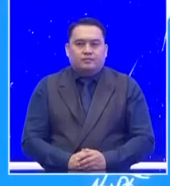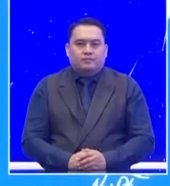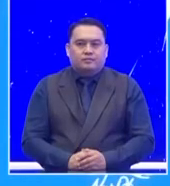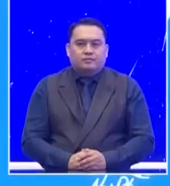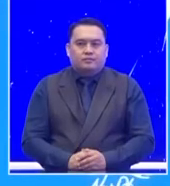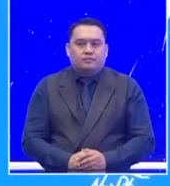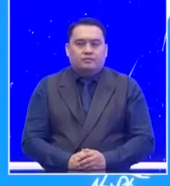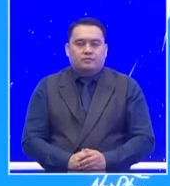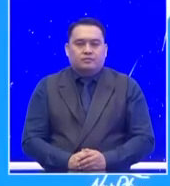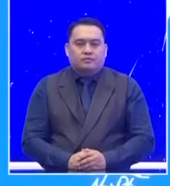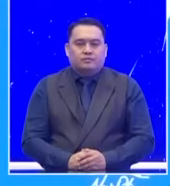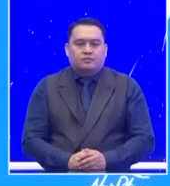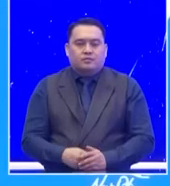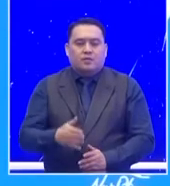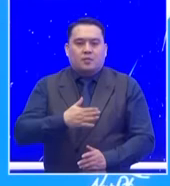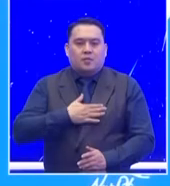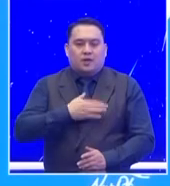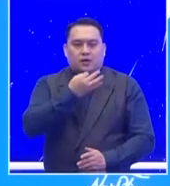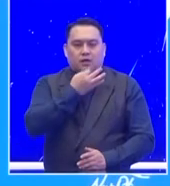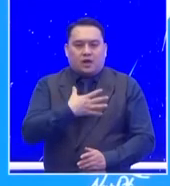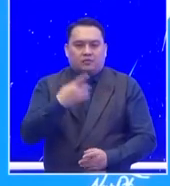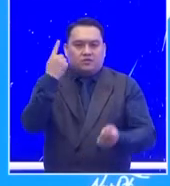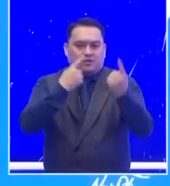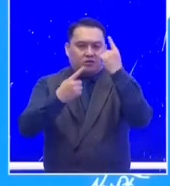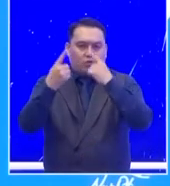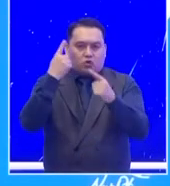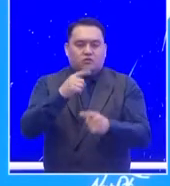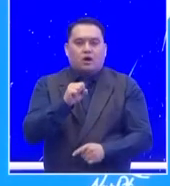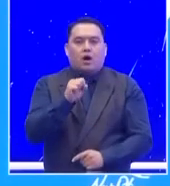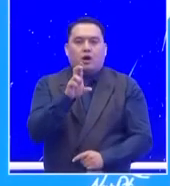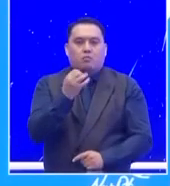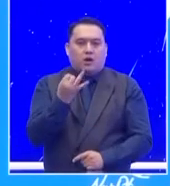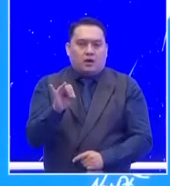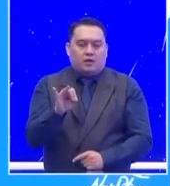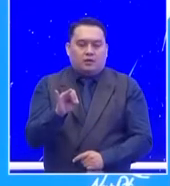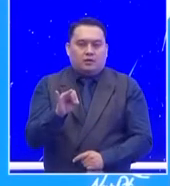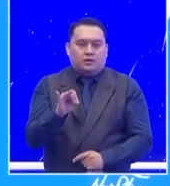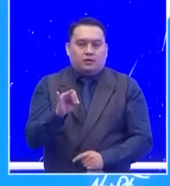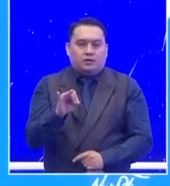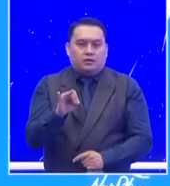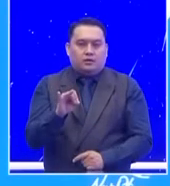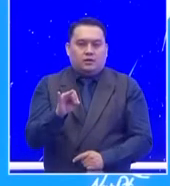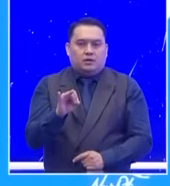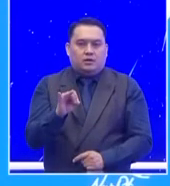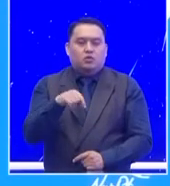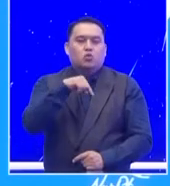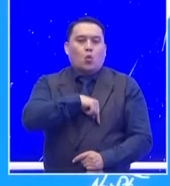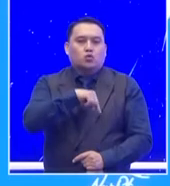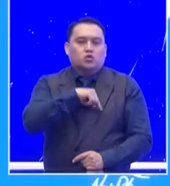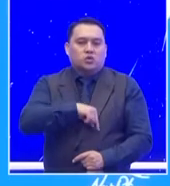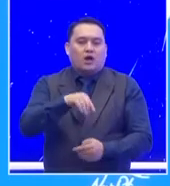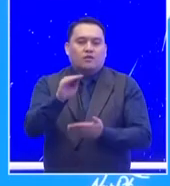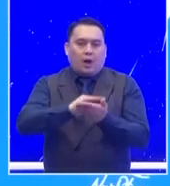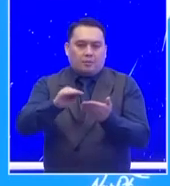28. Мне очень нравится творчество Абая. У него очень душевные и очень философские